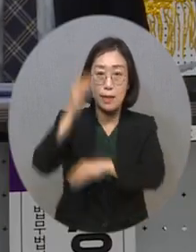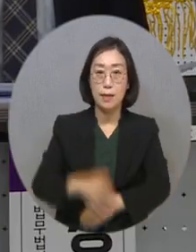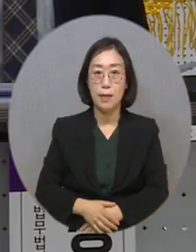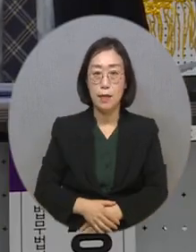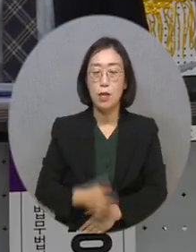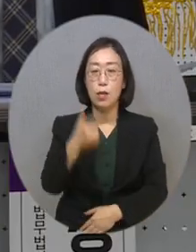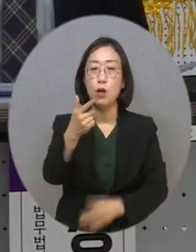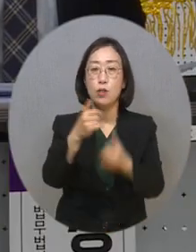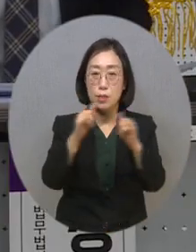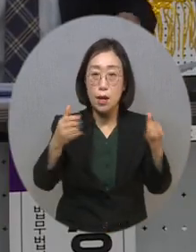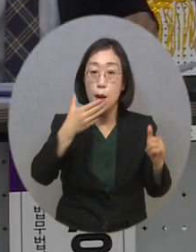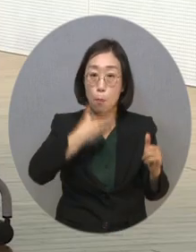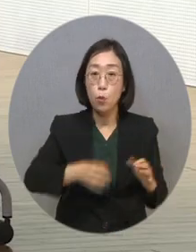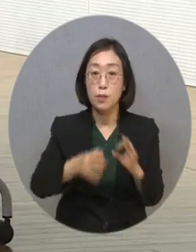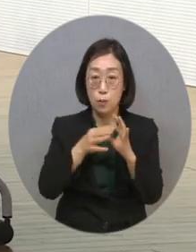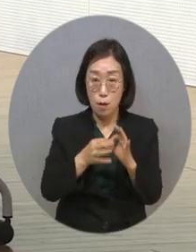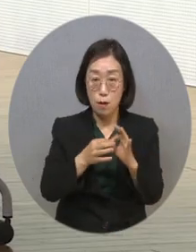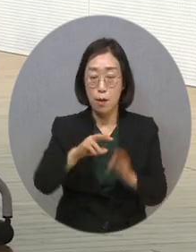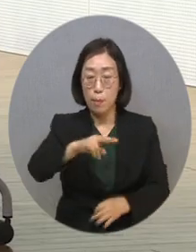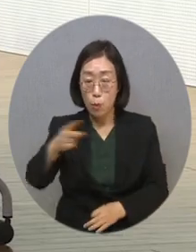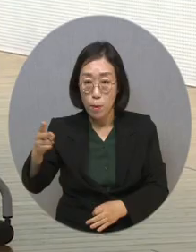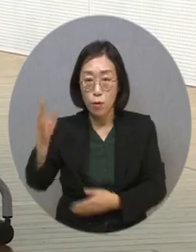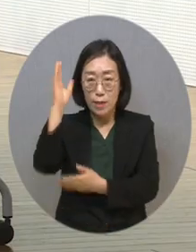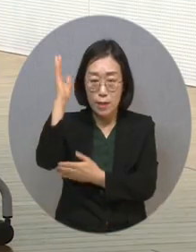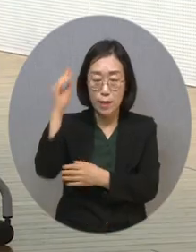총명의 복지계 종